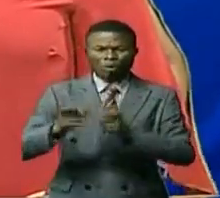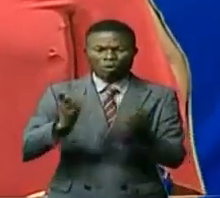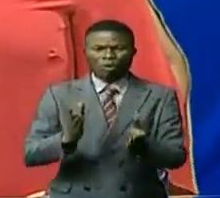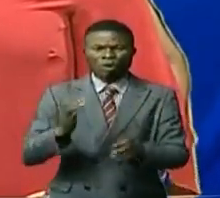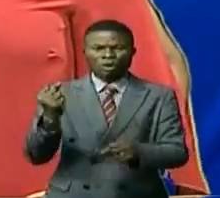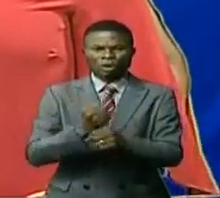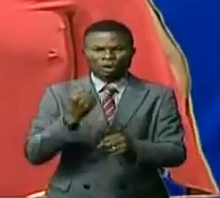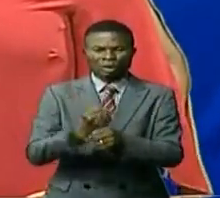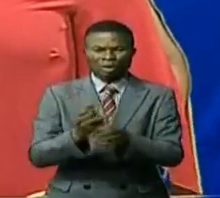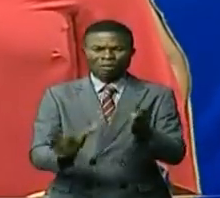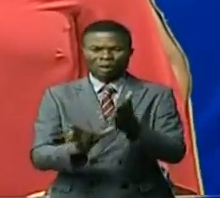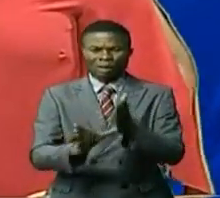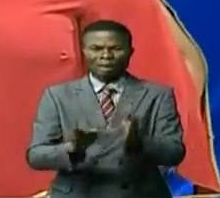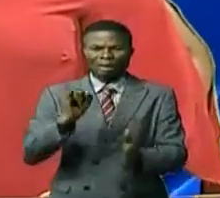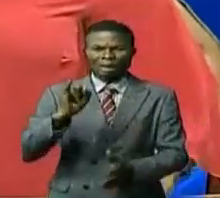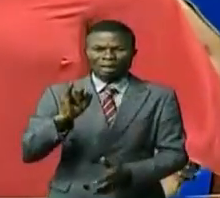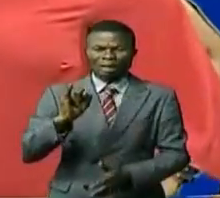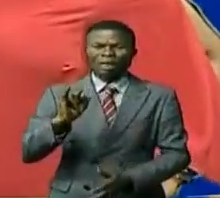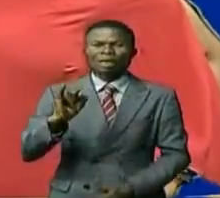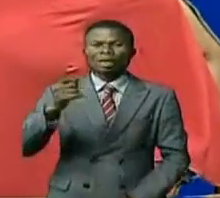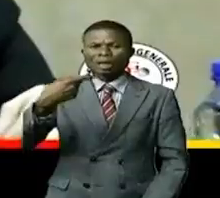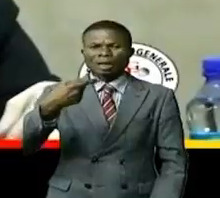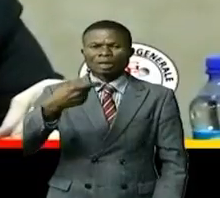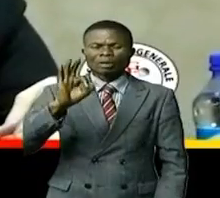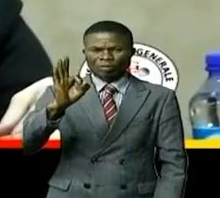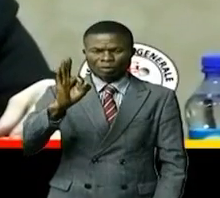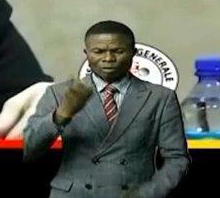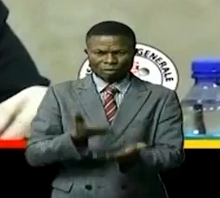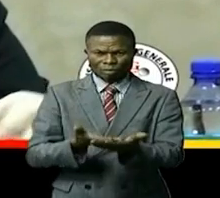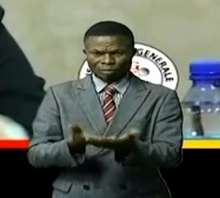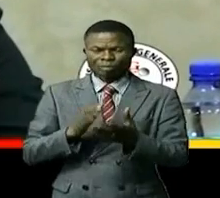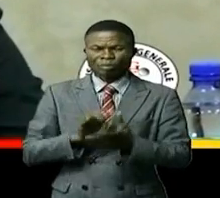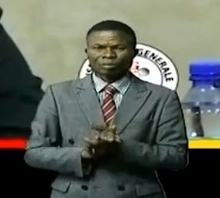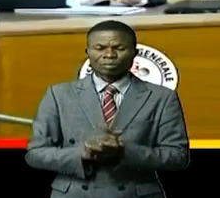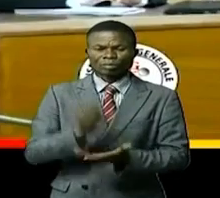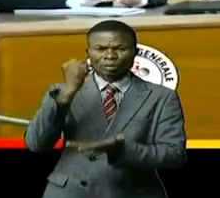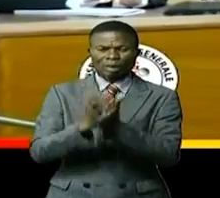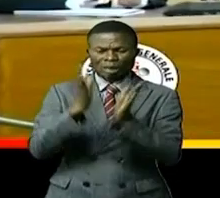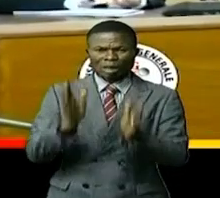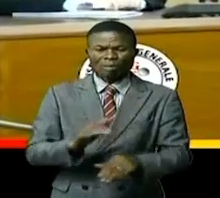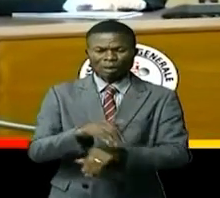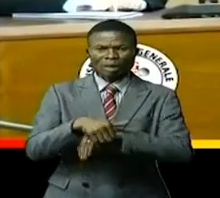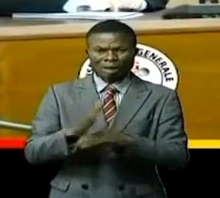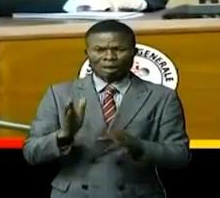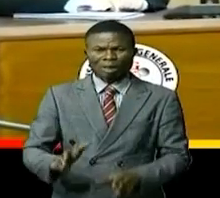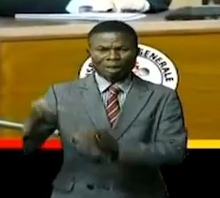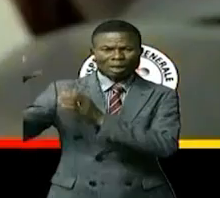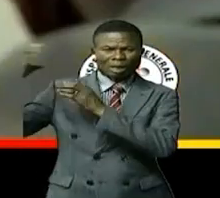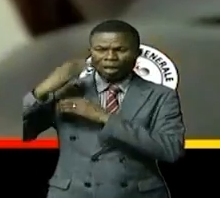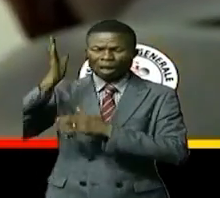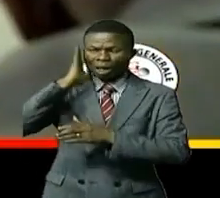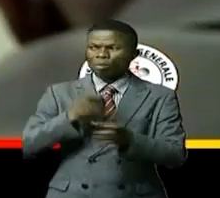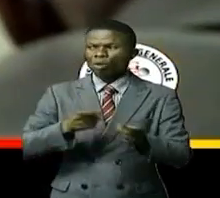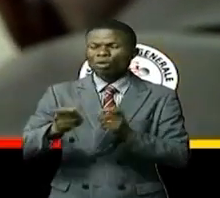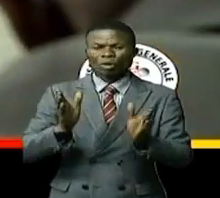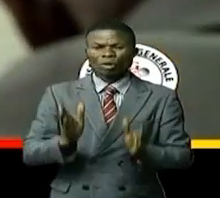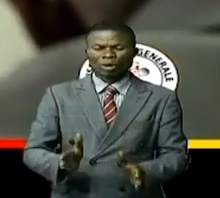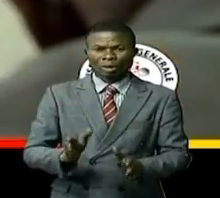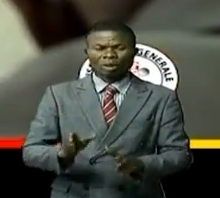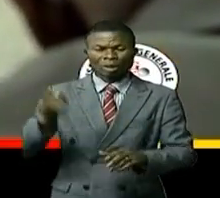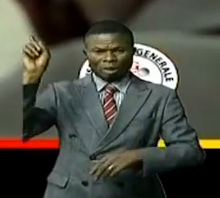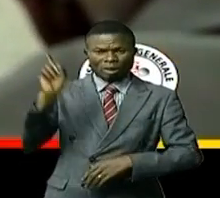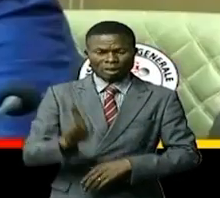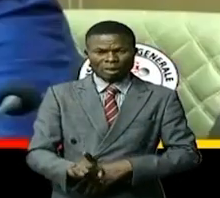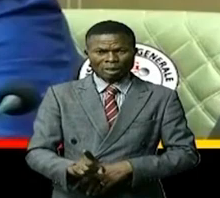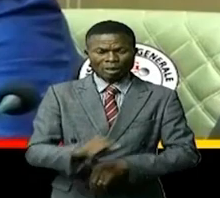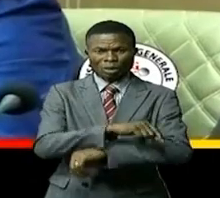de l'IGF. Un récit d'Éric Kabamba. Conseillère de l'ambassade de Grande-Bretagne, chargée de la bonne gouvernance, au séjour aux